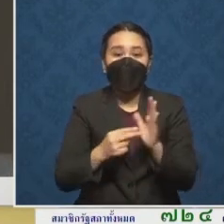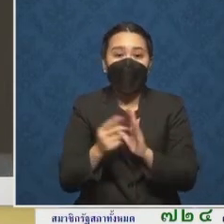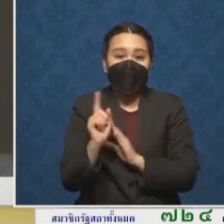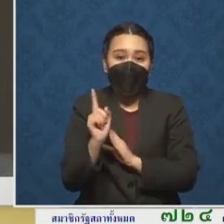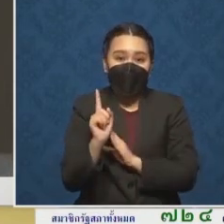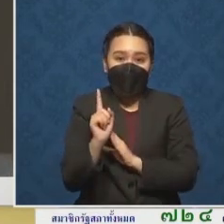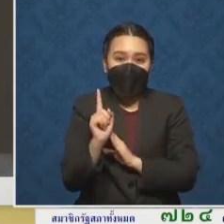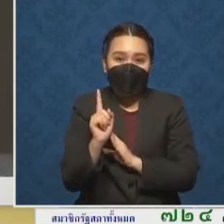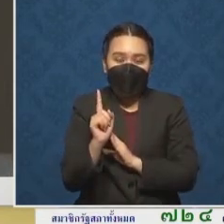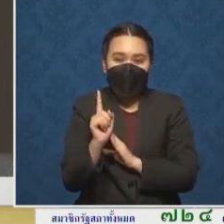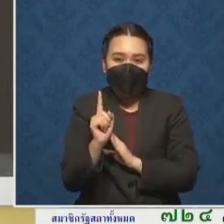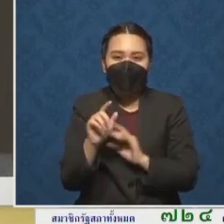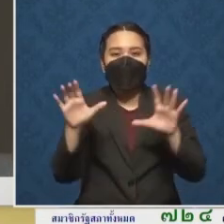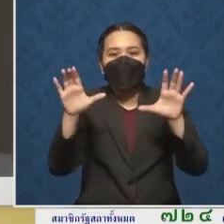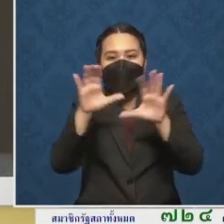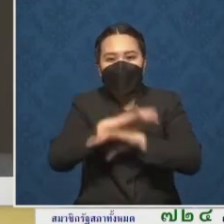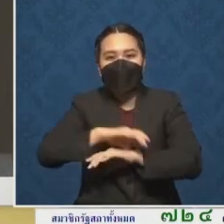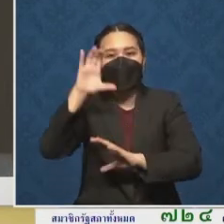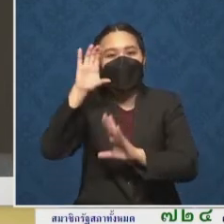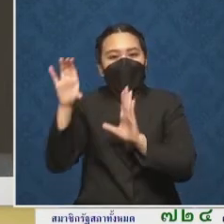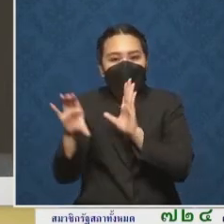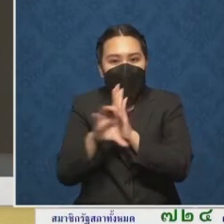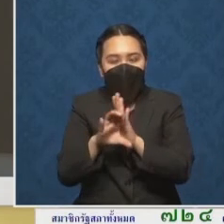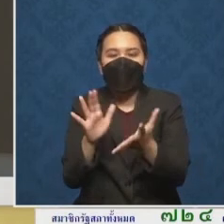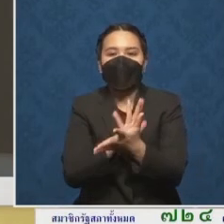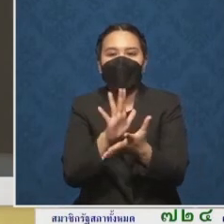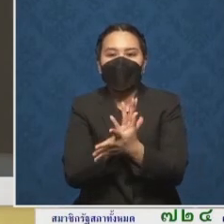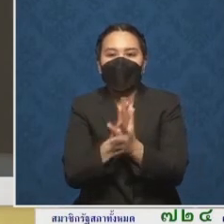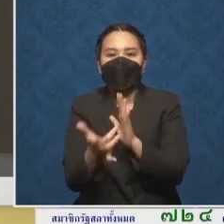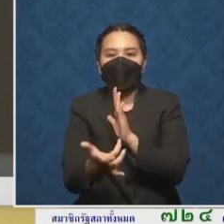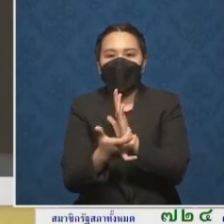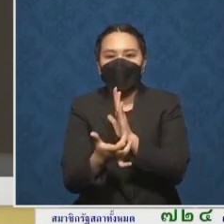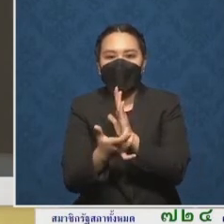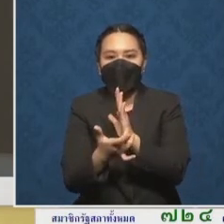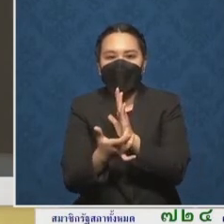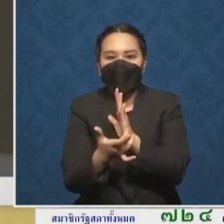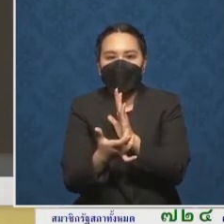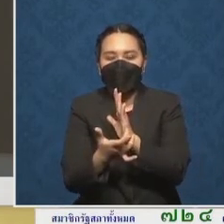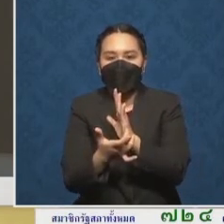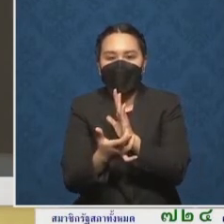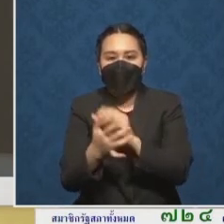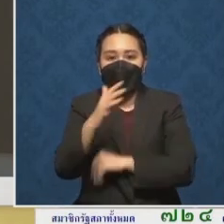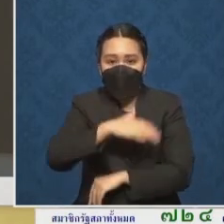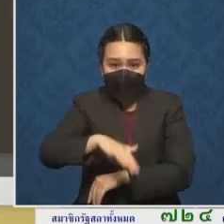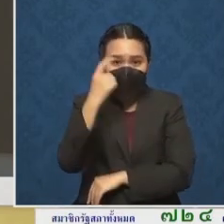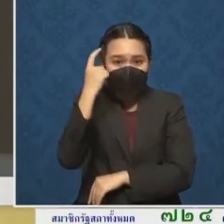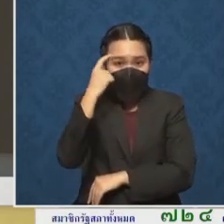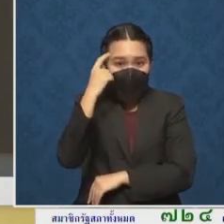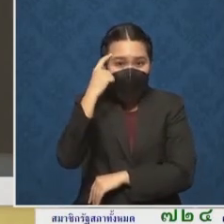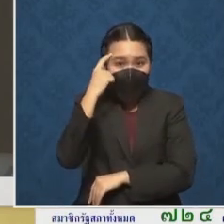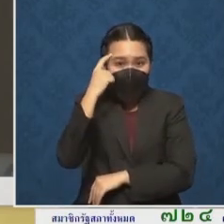ก็คือเป็นแค่รูปเอกสารอิเล็กทรอนิกส์พวกเราคงรู้